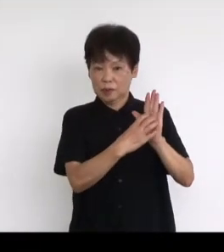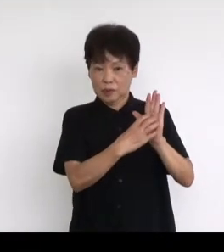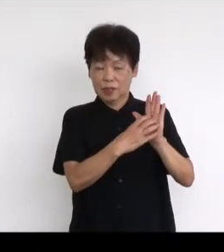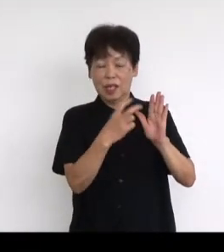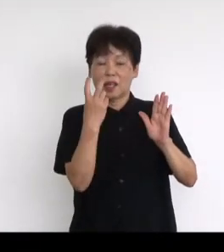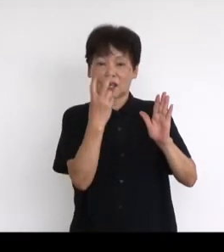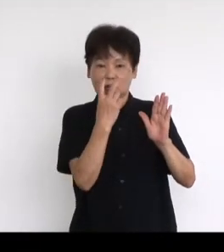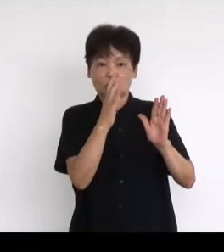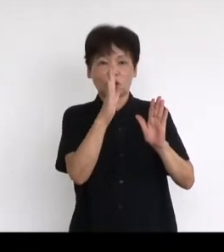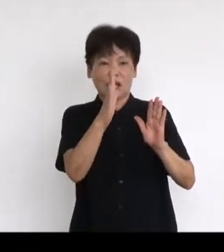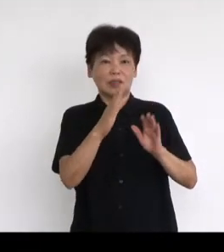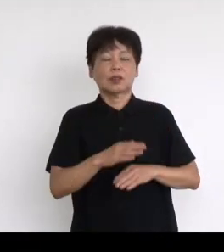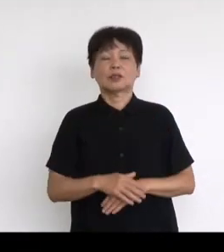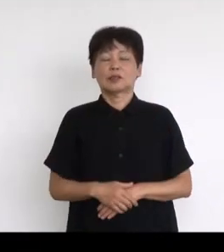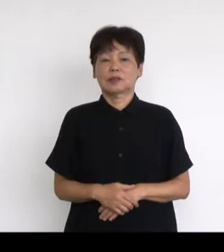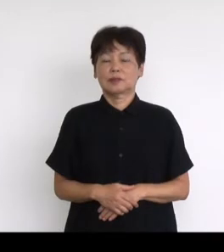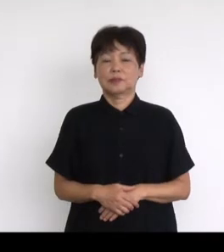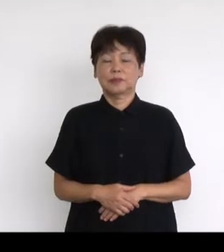願いします。